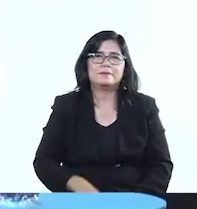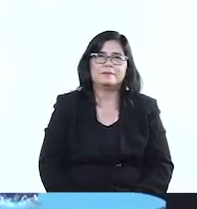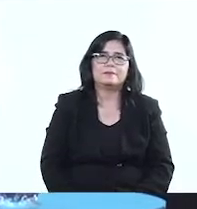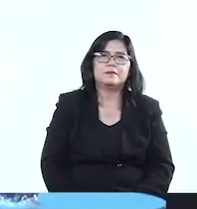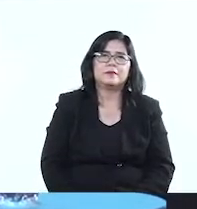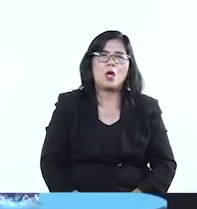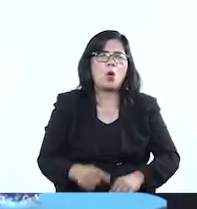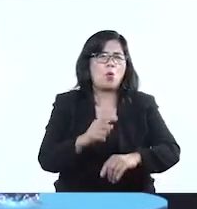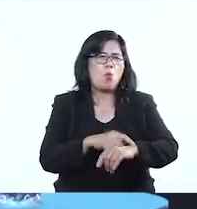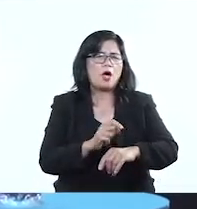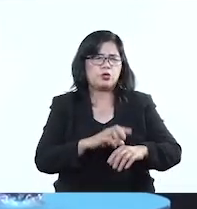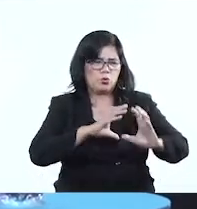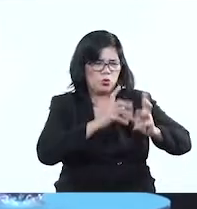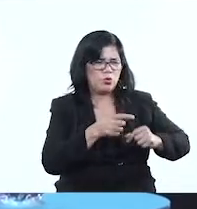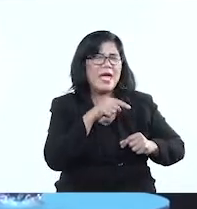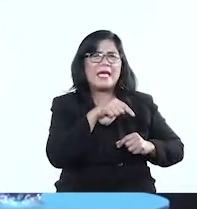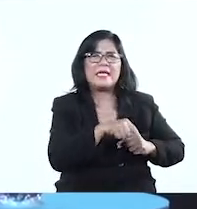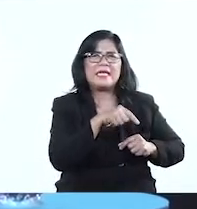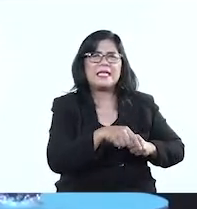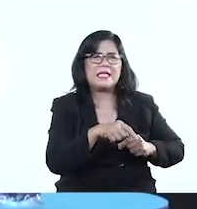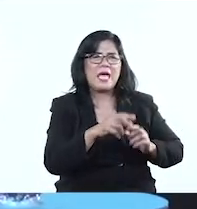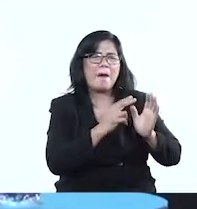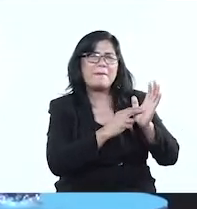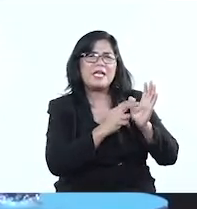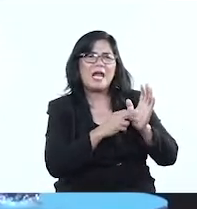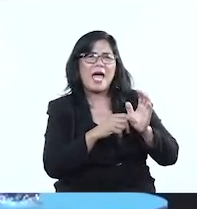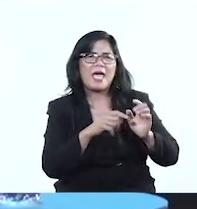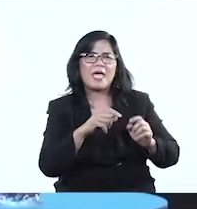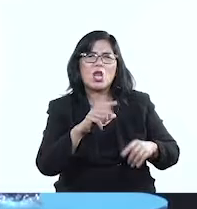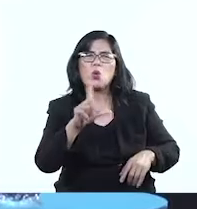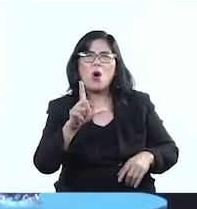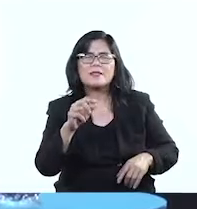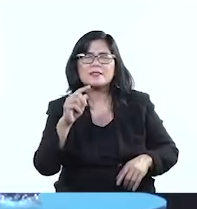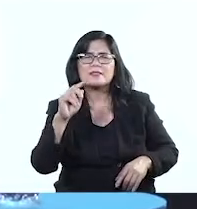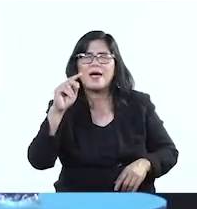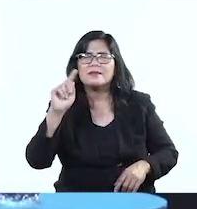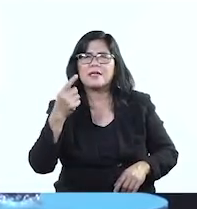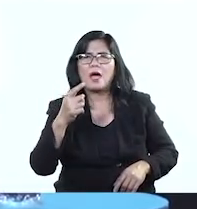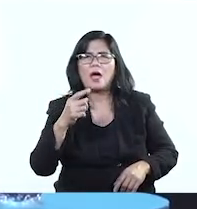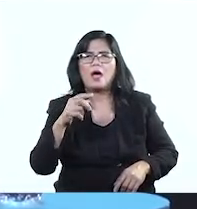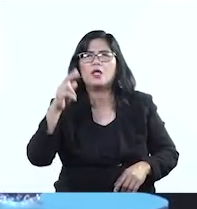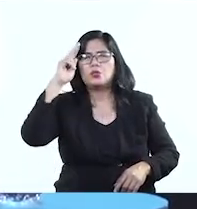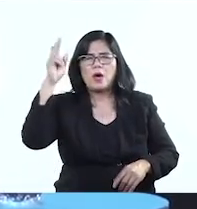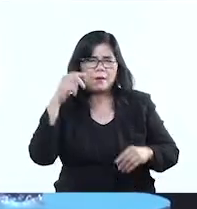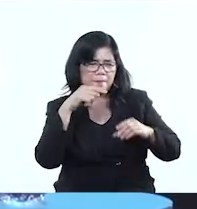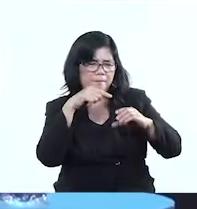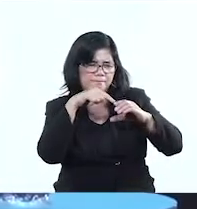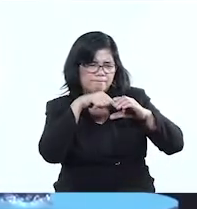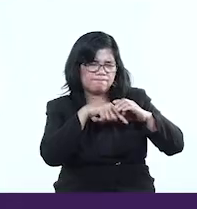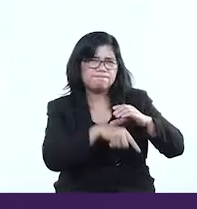hai ketika di hotel dunia hanya menilai kulit luar dan Tuhan melihat kedalaman hati kita yang terdalam